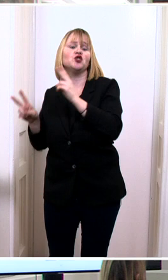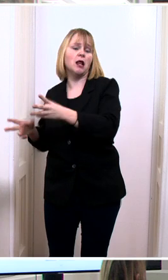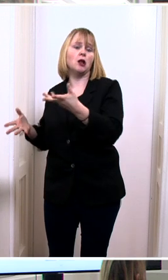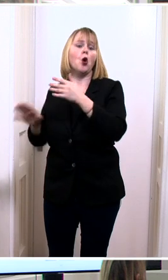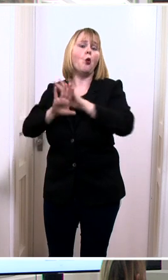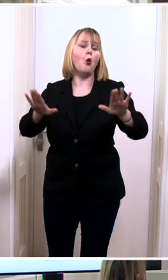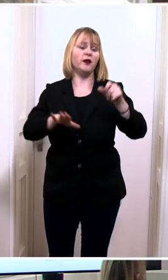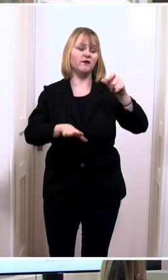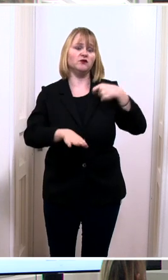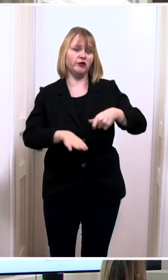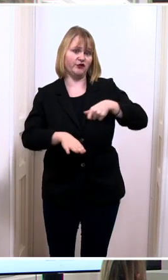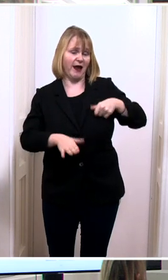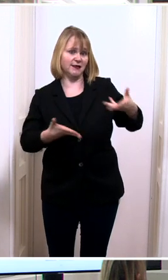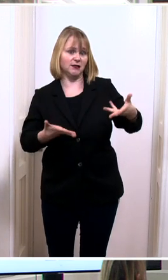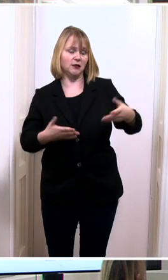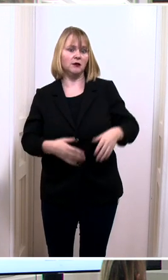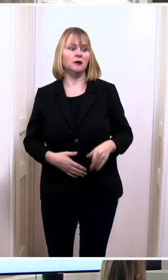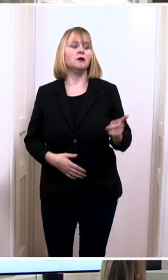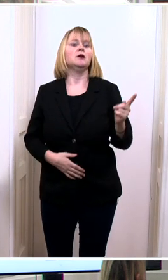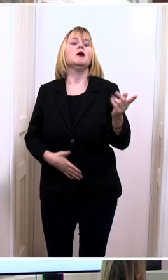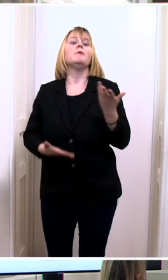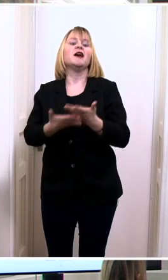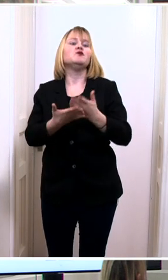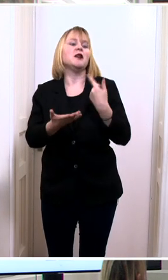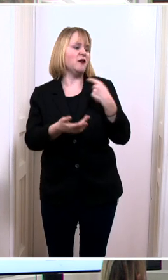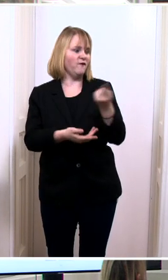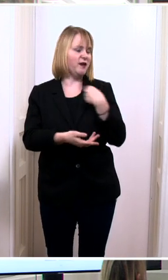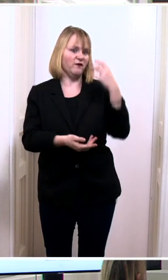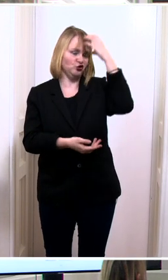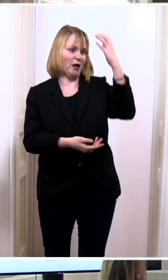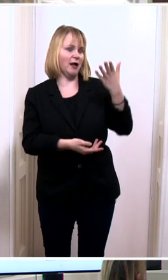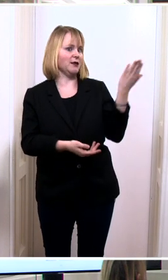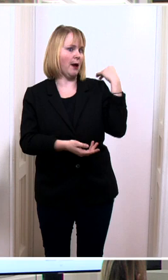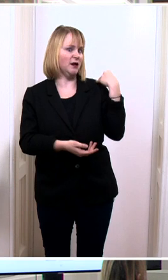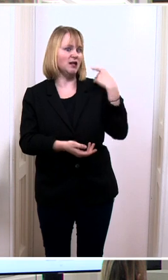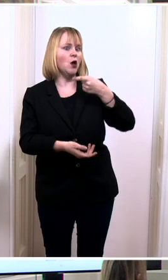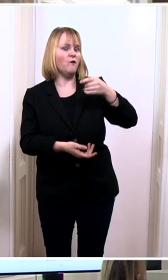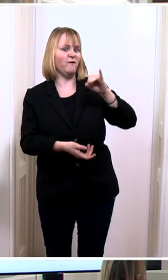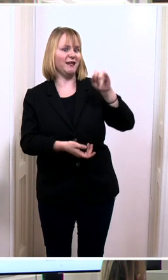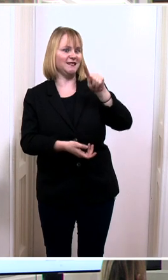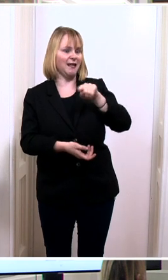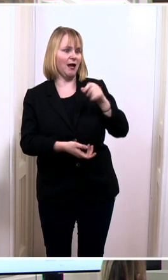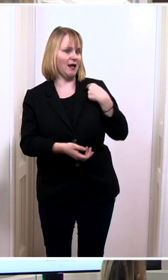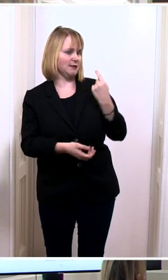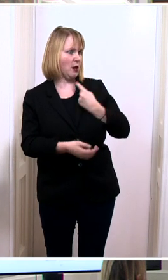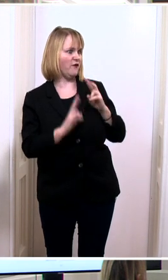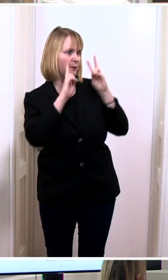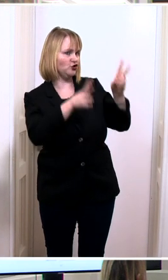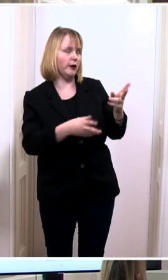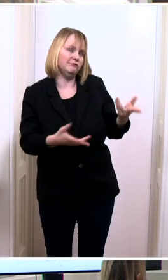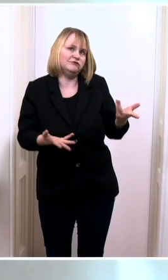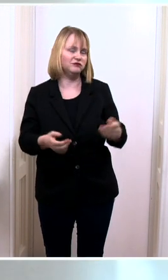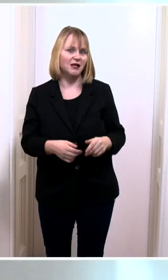Staat vorstellig zu werden, bei Pfizer und Impfstoffe zu bestellen, also das war wahrscheinlich keine Variante. Es hätte